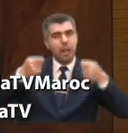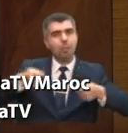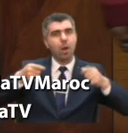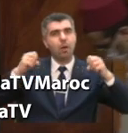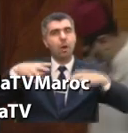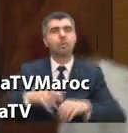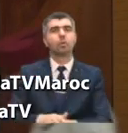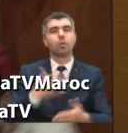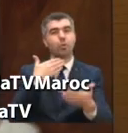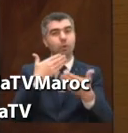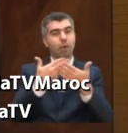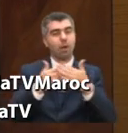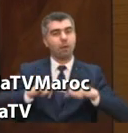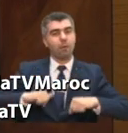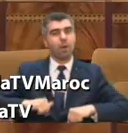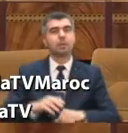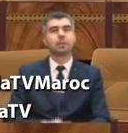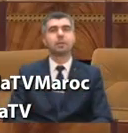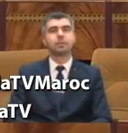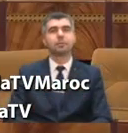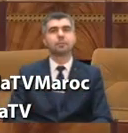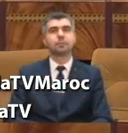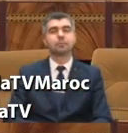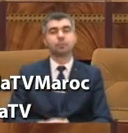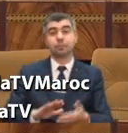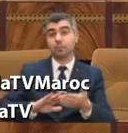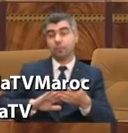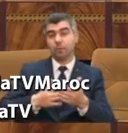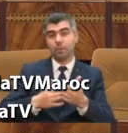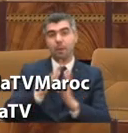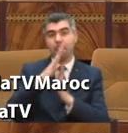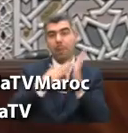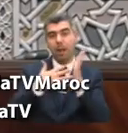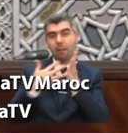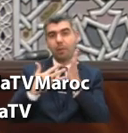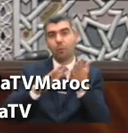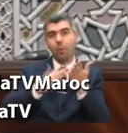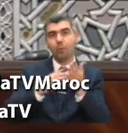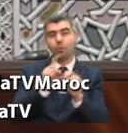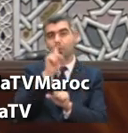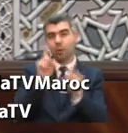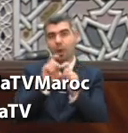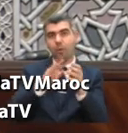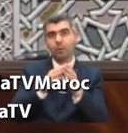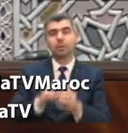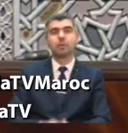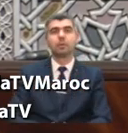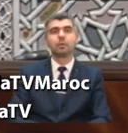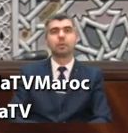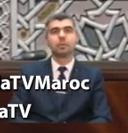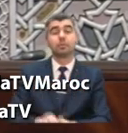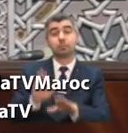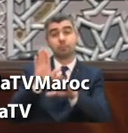الله وبركاته. شكرا السيد الوزير، بهذا نكون قد استوفينا جدول امالنا.